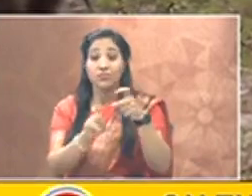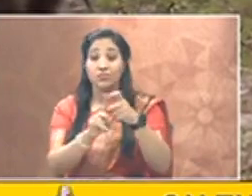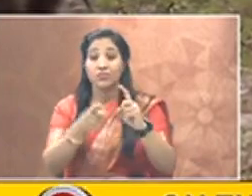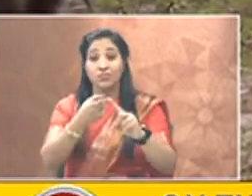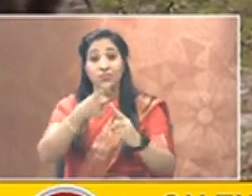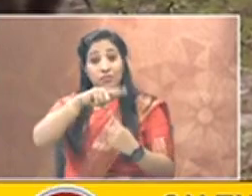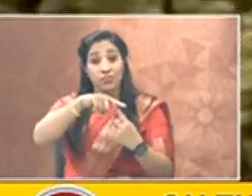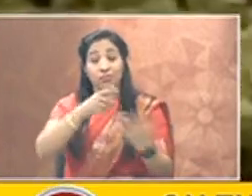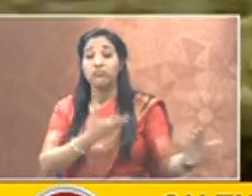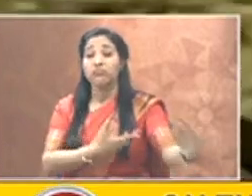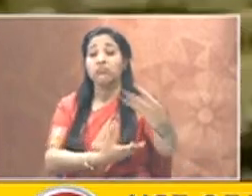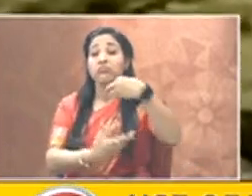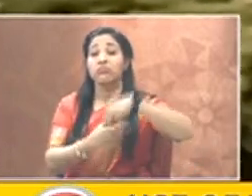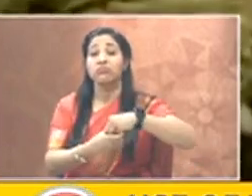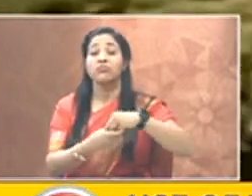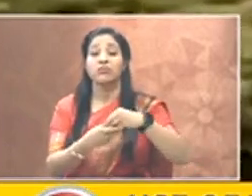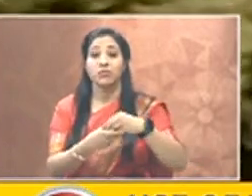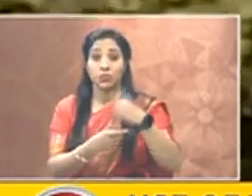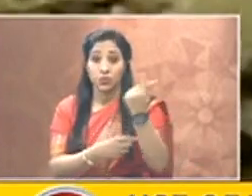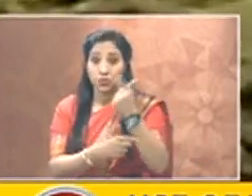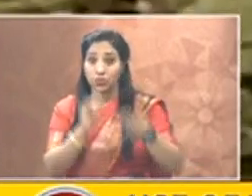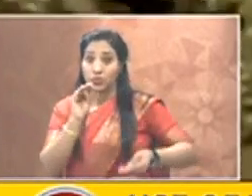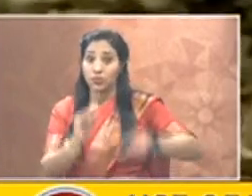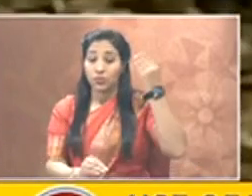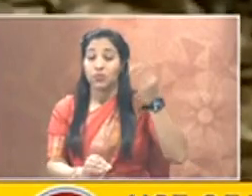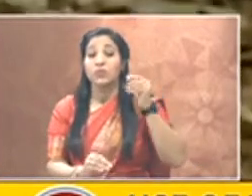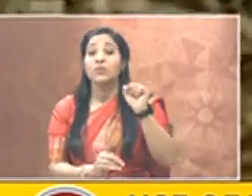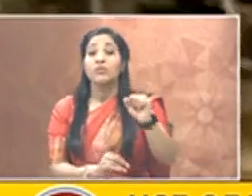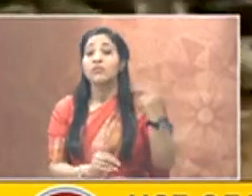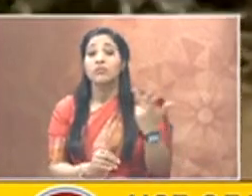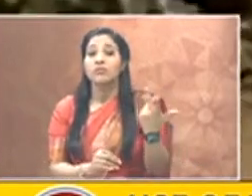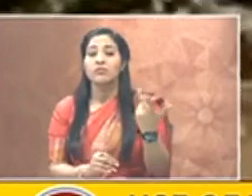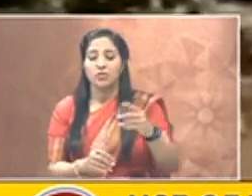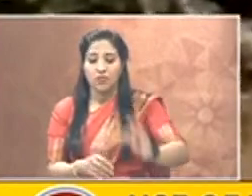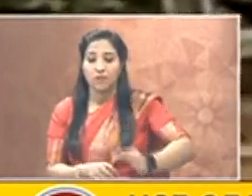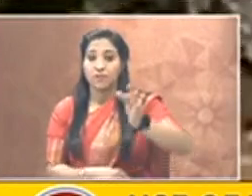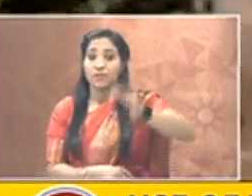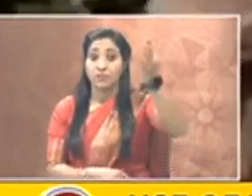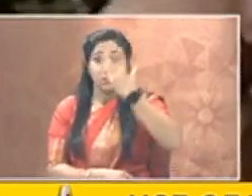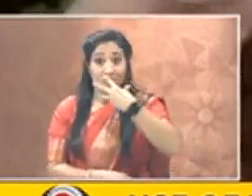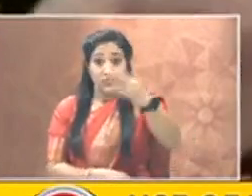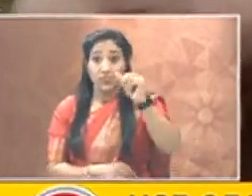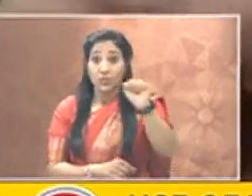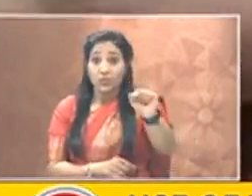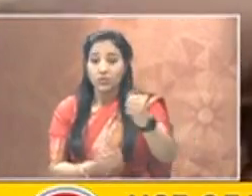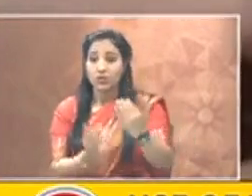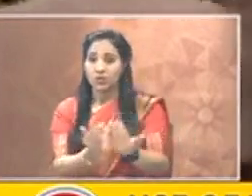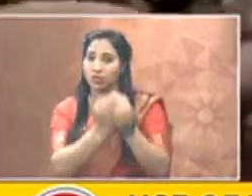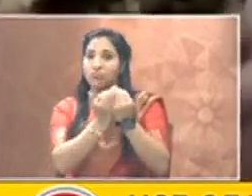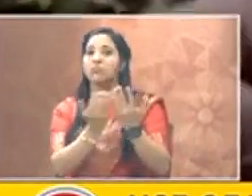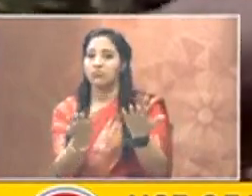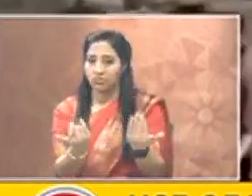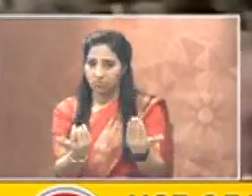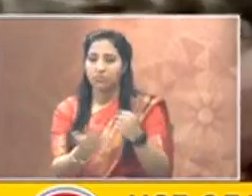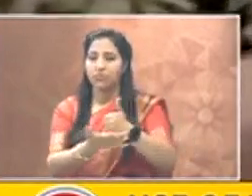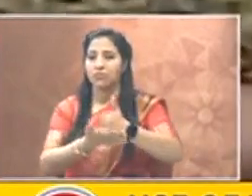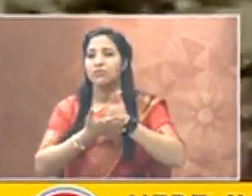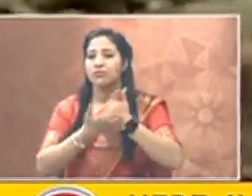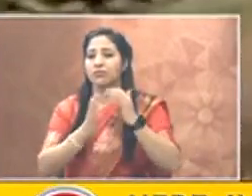में मदद मिलती है। इस डेटा के उपयोग से भविष्य में हाथियों के संरक्षण में भी मदद